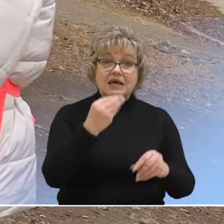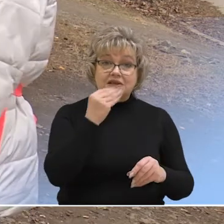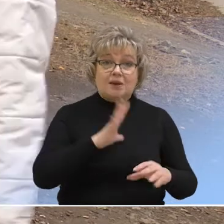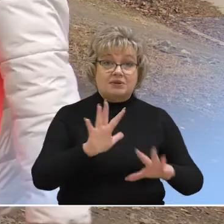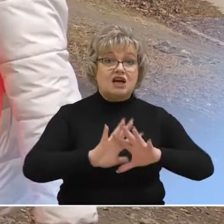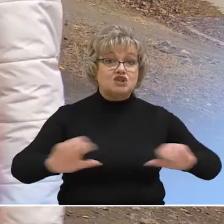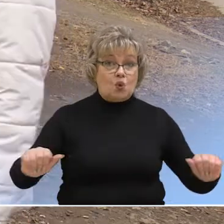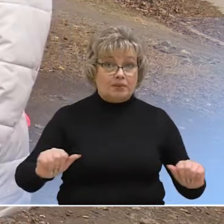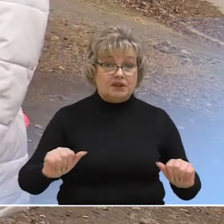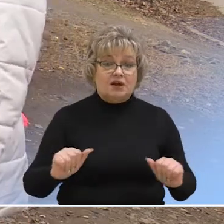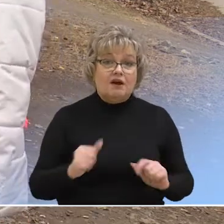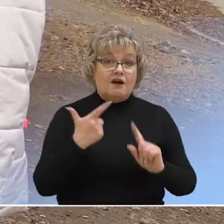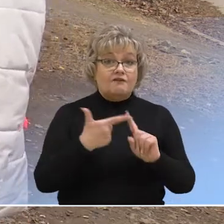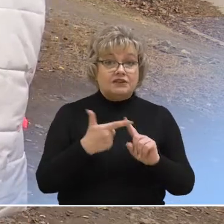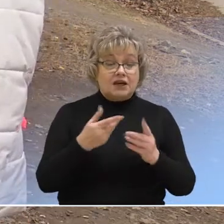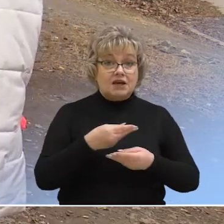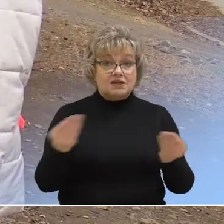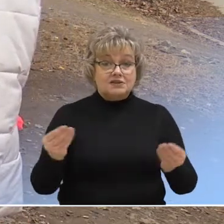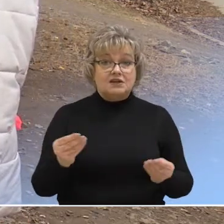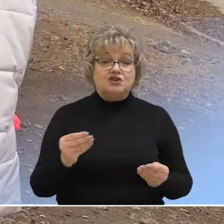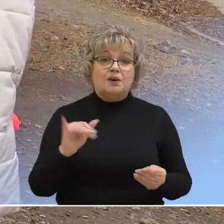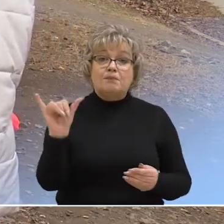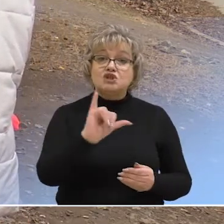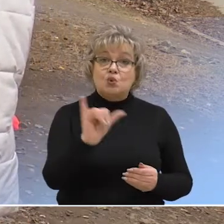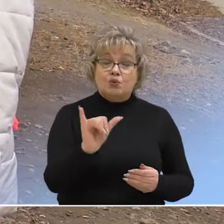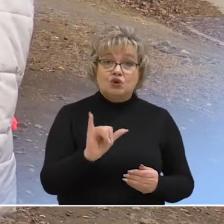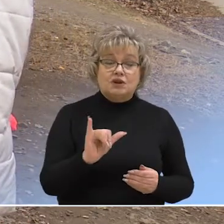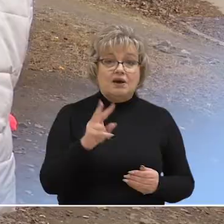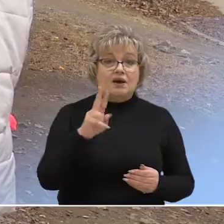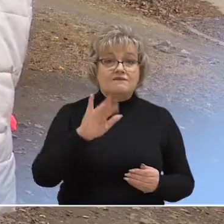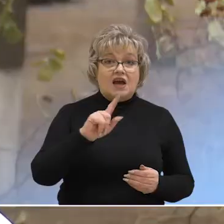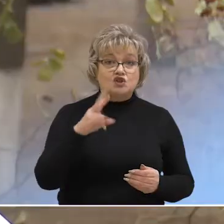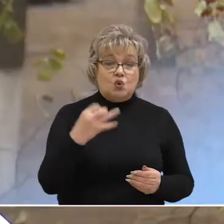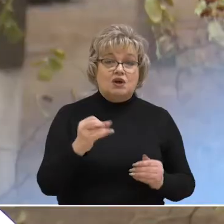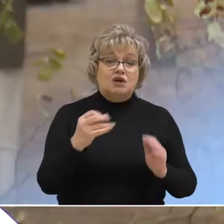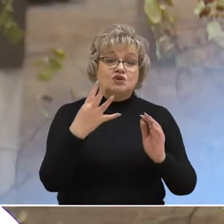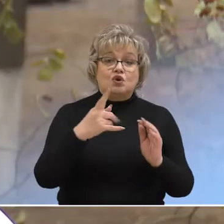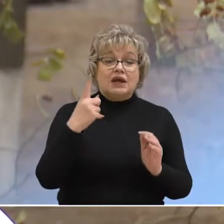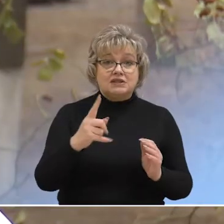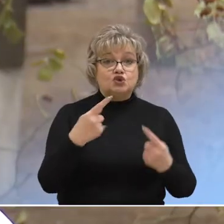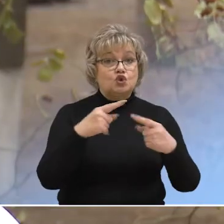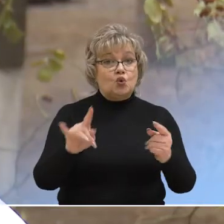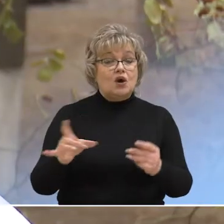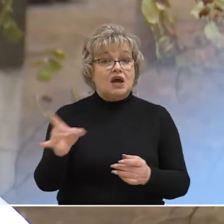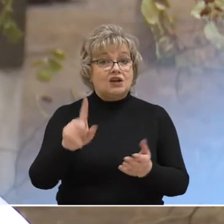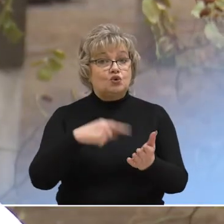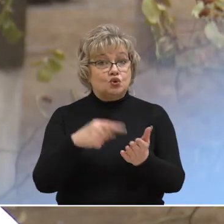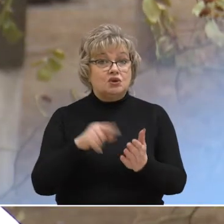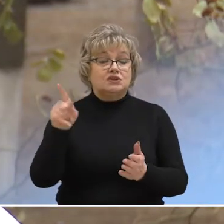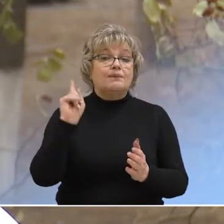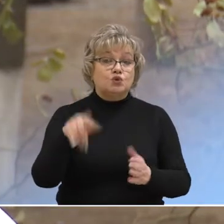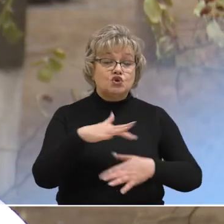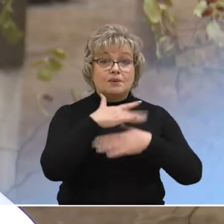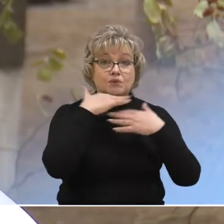разобрана. Вторая раздача у нас по субботам, на Вязка 41, это другой район города, там тоже очень много